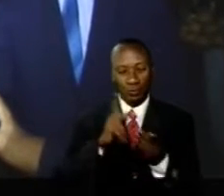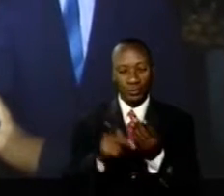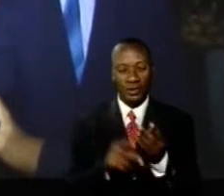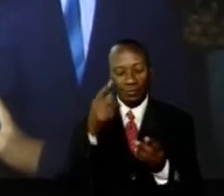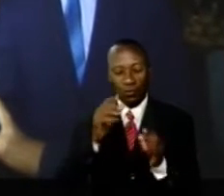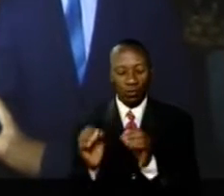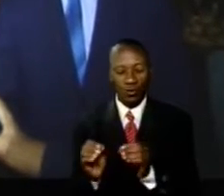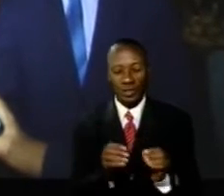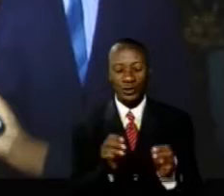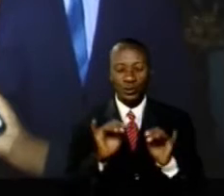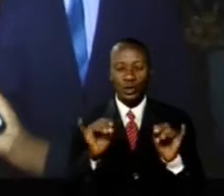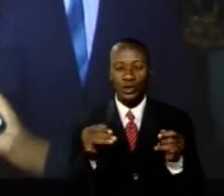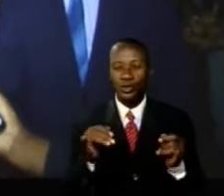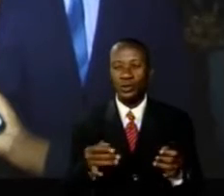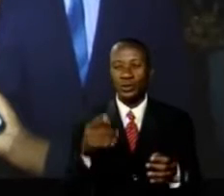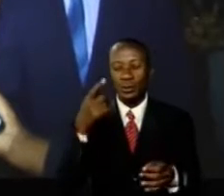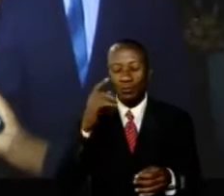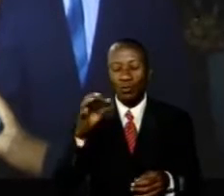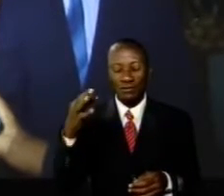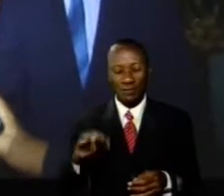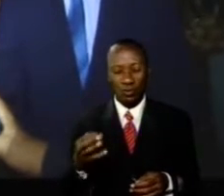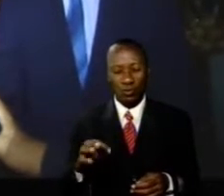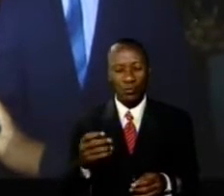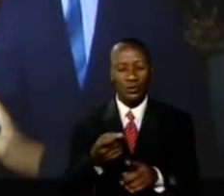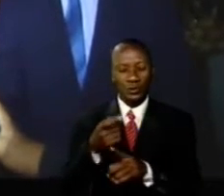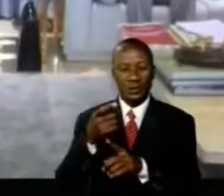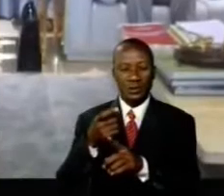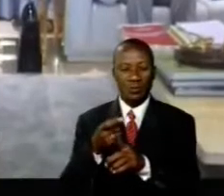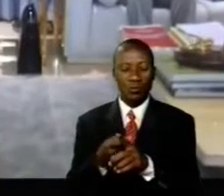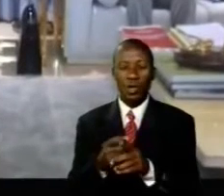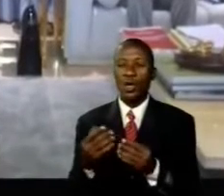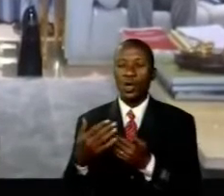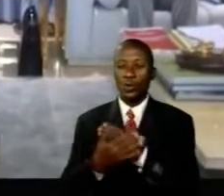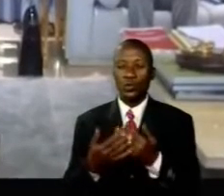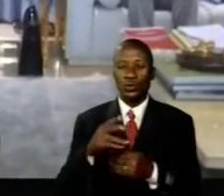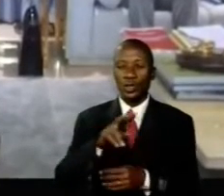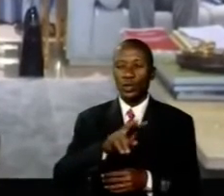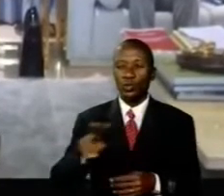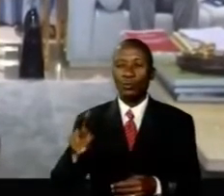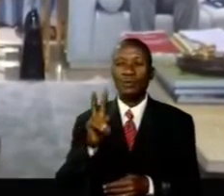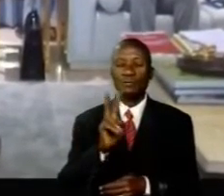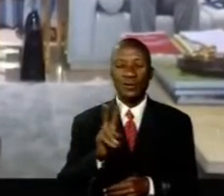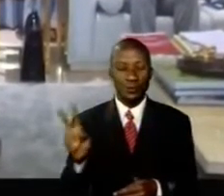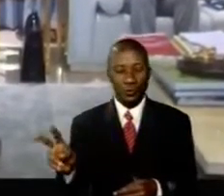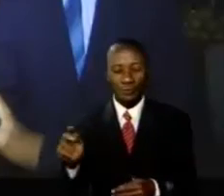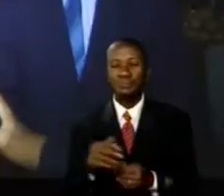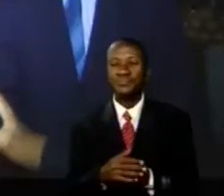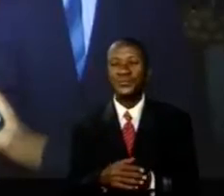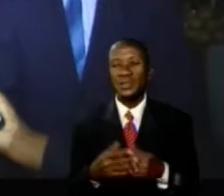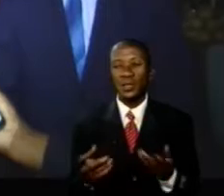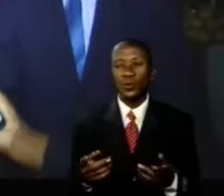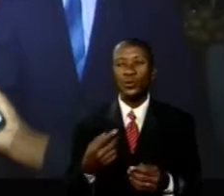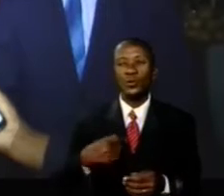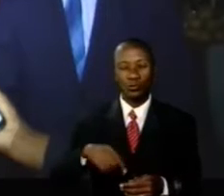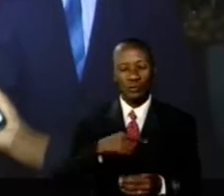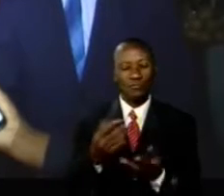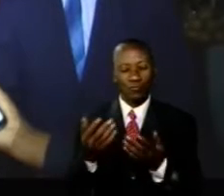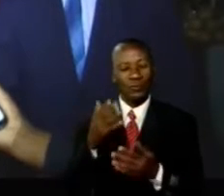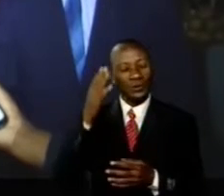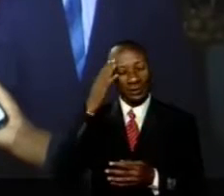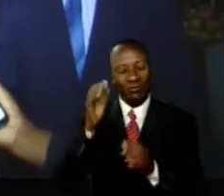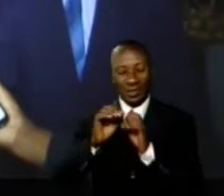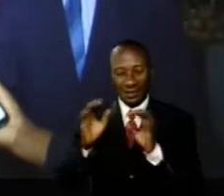des Jeux de la Francophonie qui auront lieu en août 2022. Nous avons eu l'assurance pour un suivi et